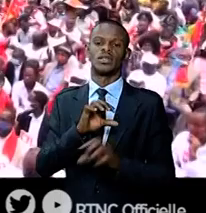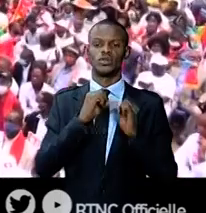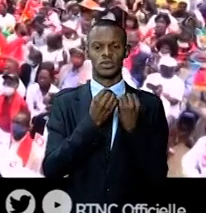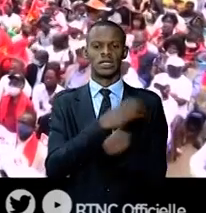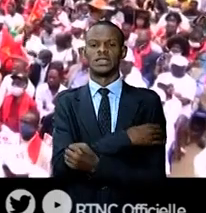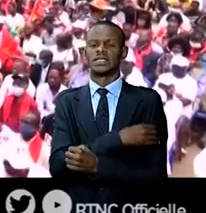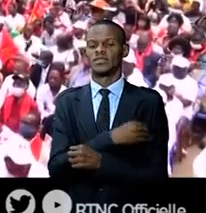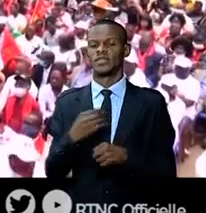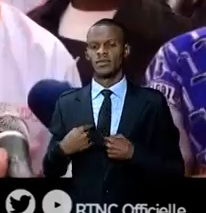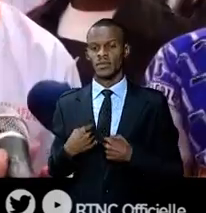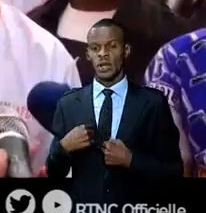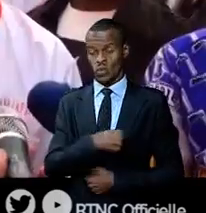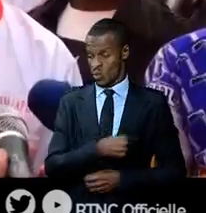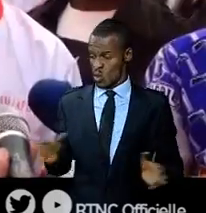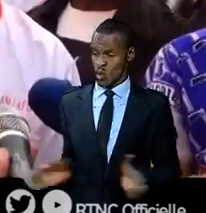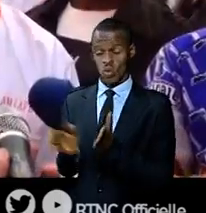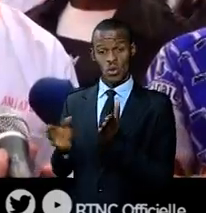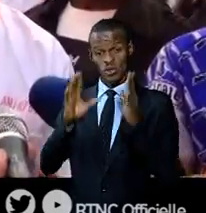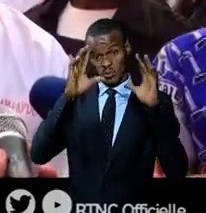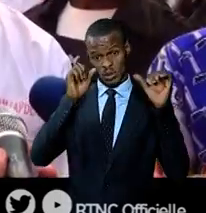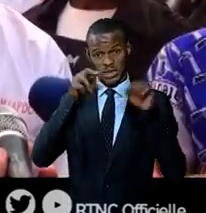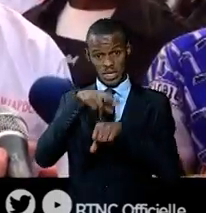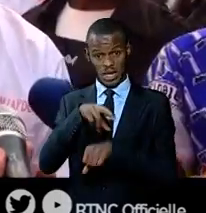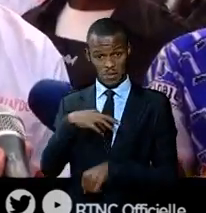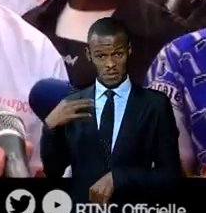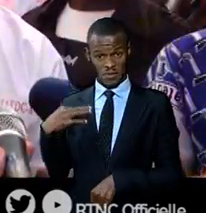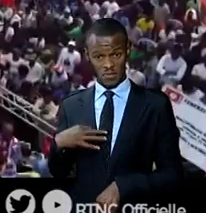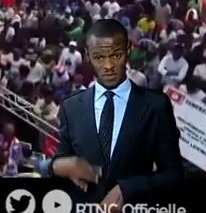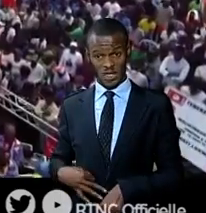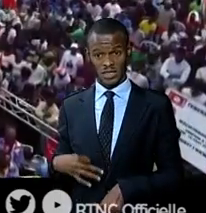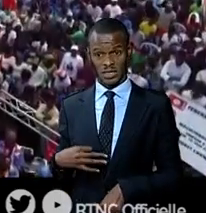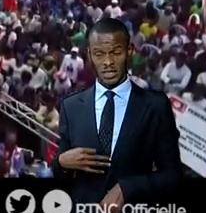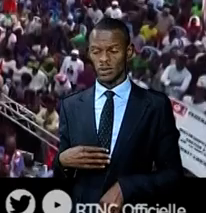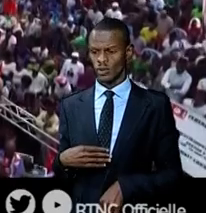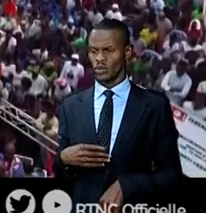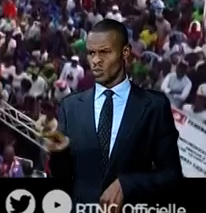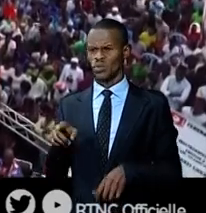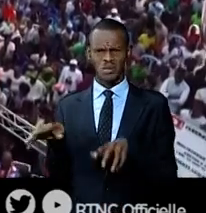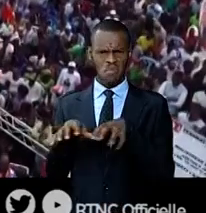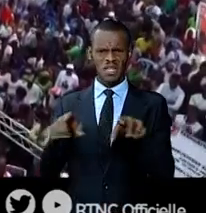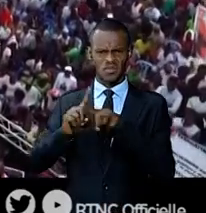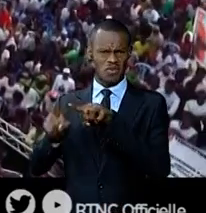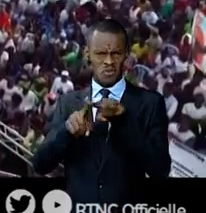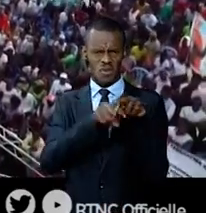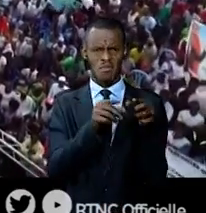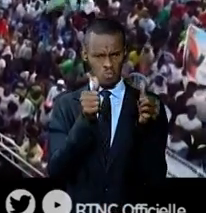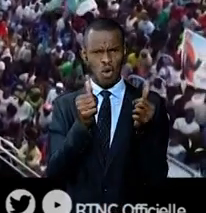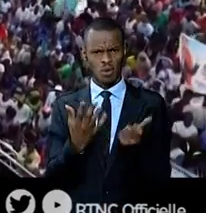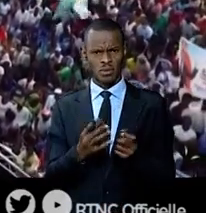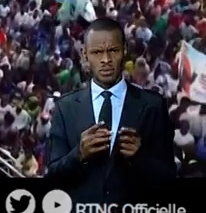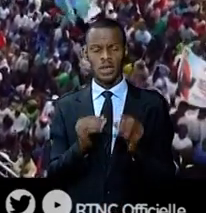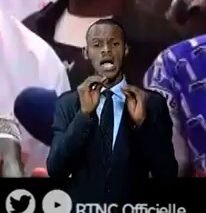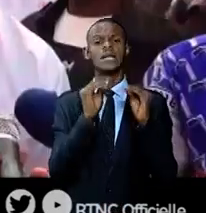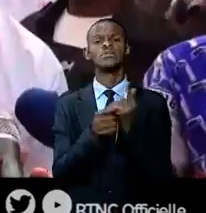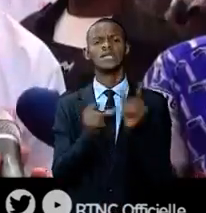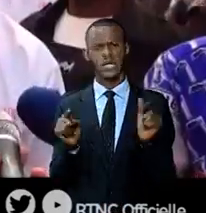de l'État et son gouvernement dans ce qui se fait, notamment dans la gratuité de l'enseignement, dans la lutte contre